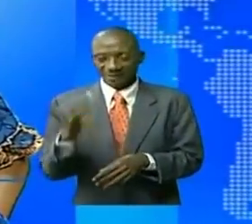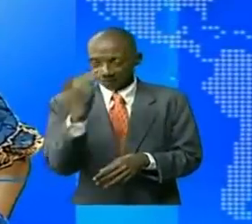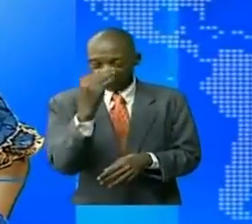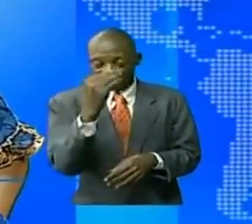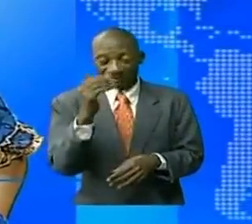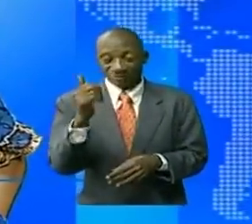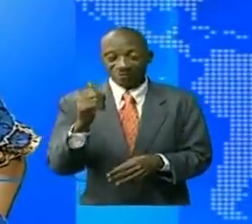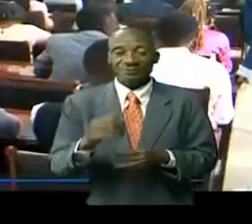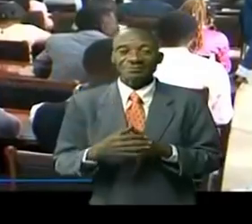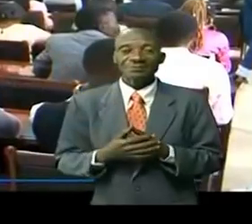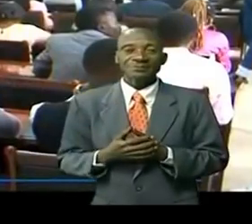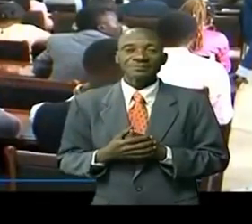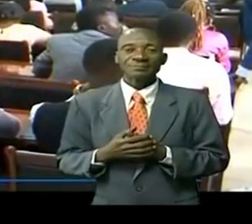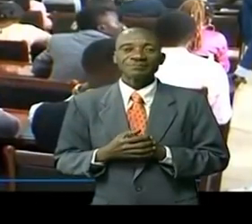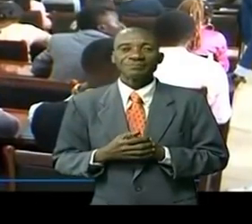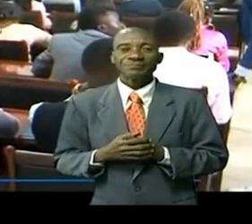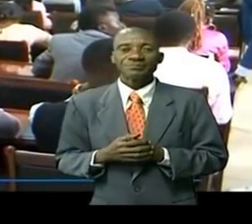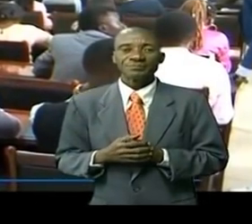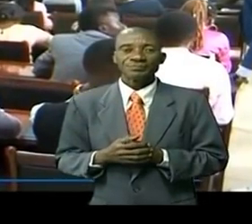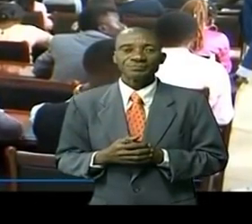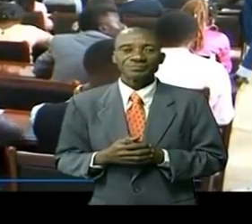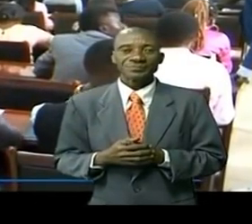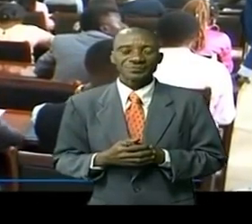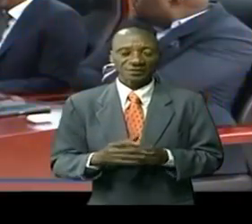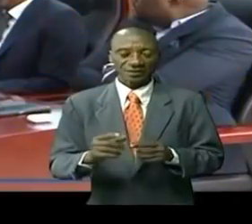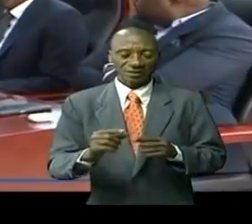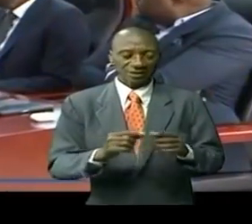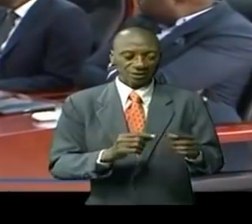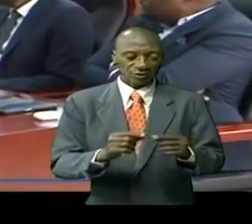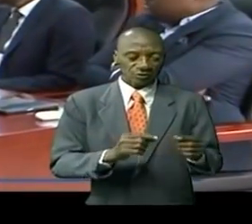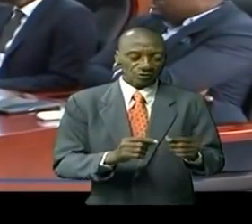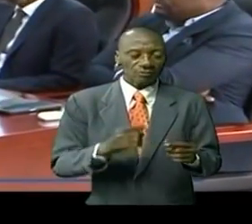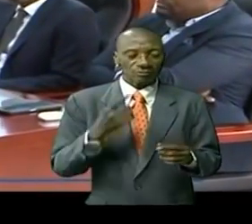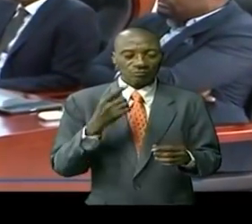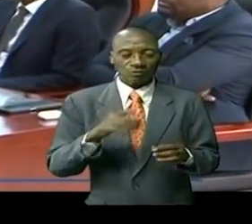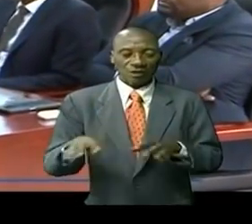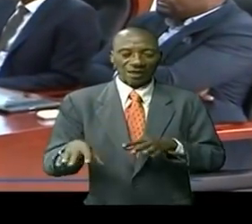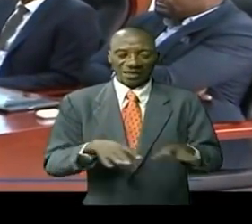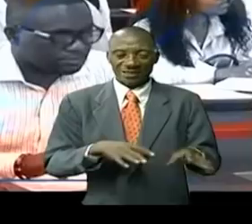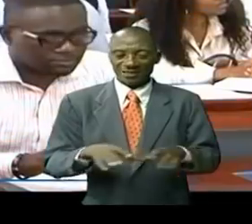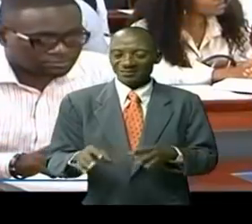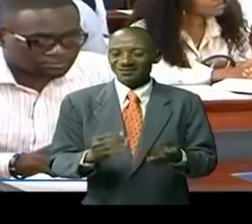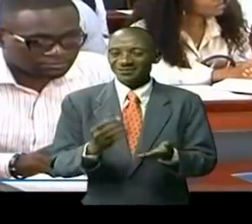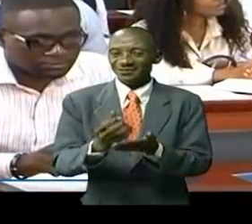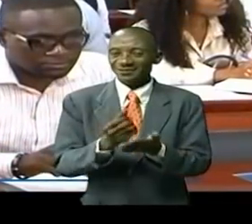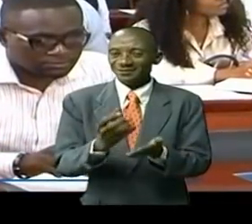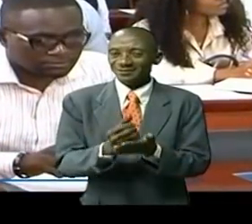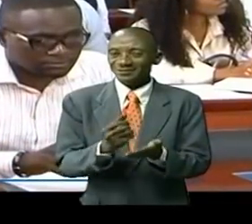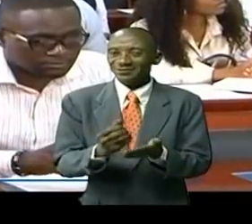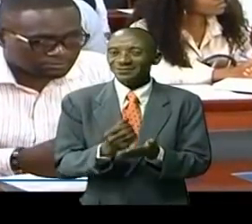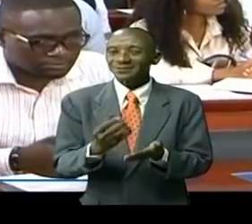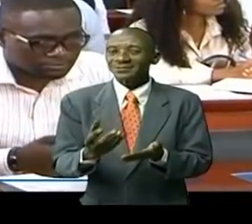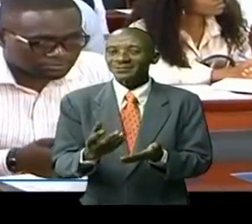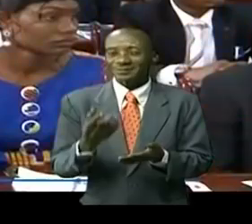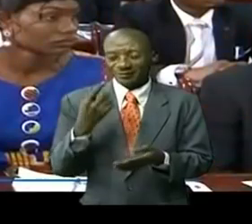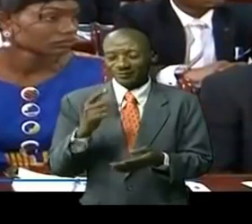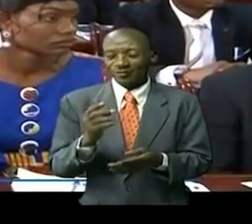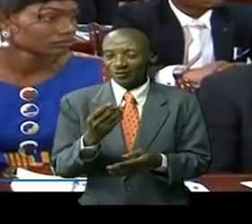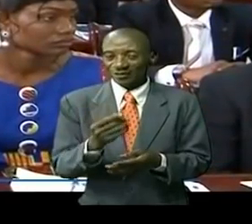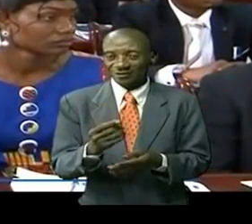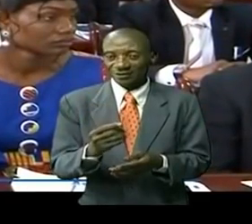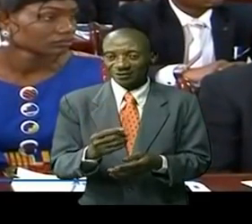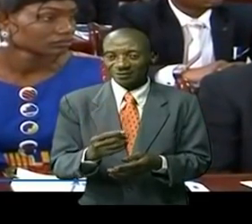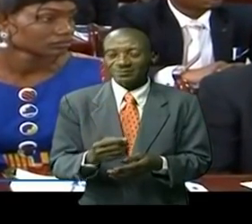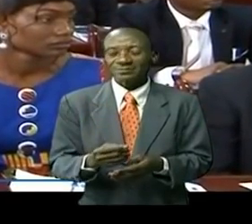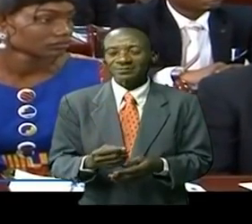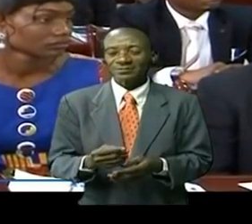Mouimbo. Gestion efficiente d'une activité génératrice de revenus, facteur de l'émergence de l'entrepreneuriat de